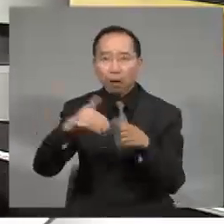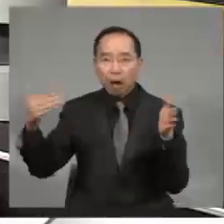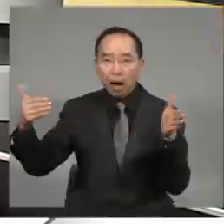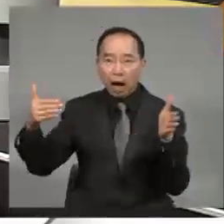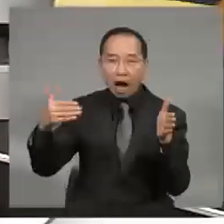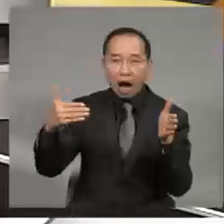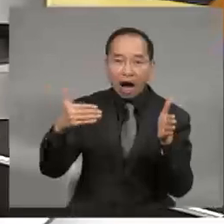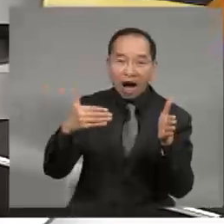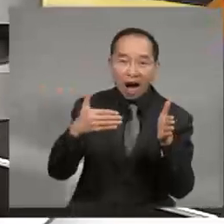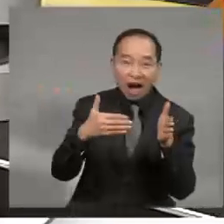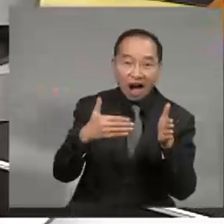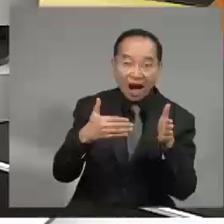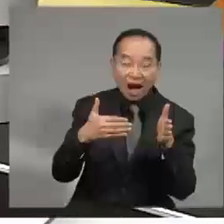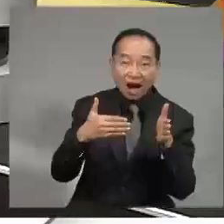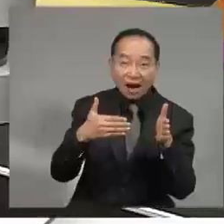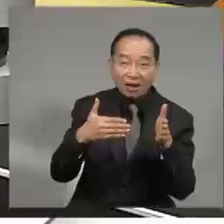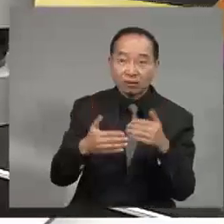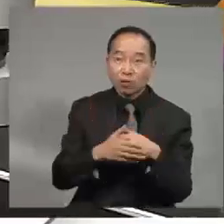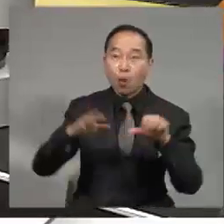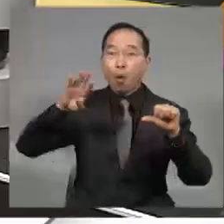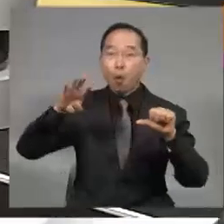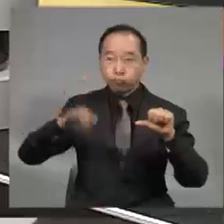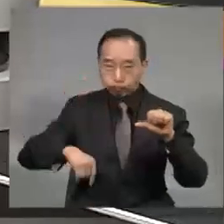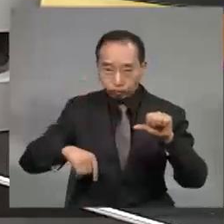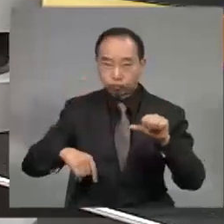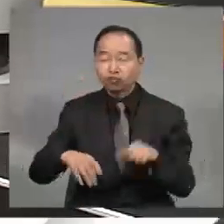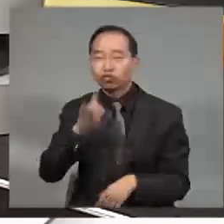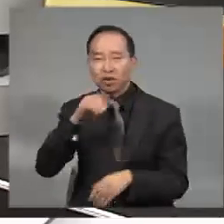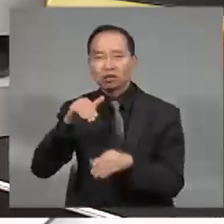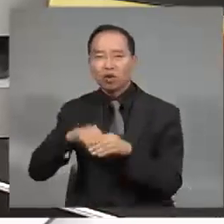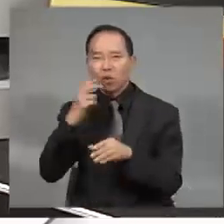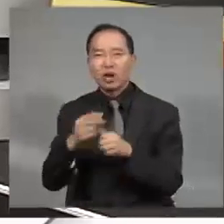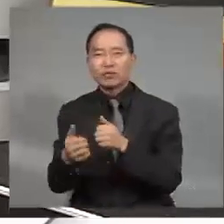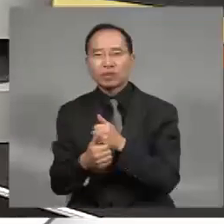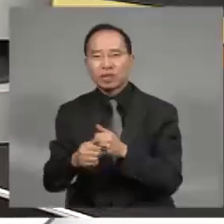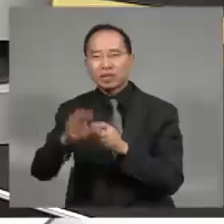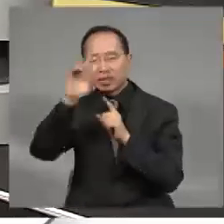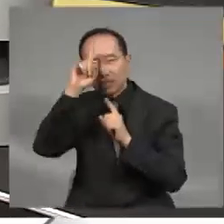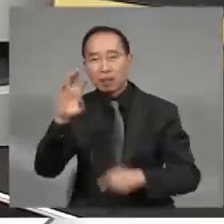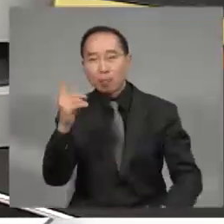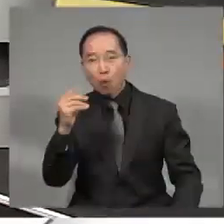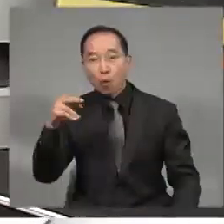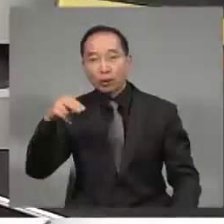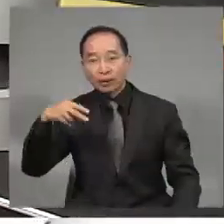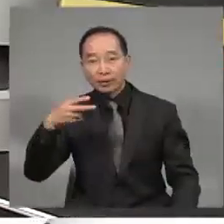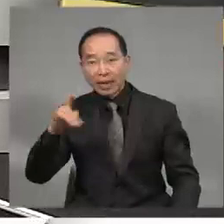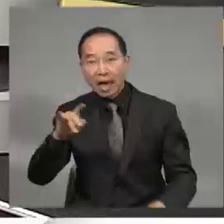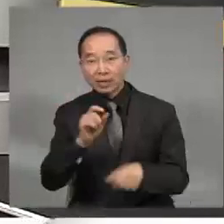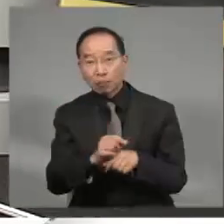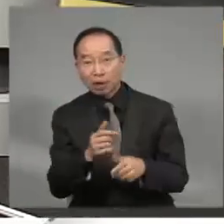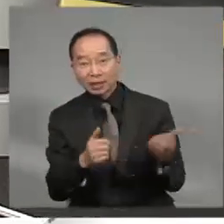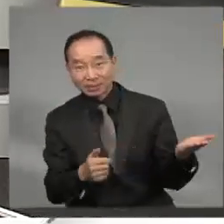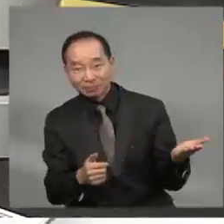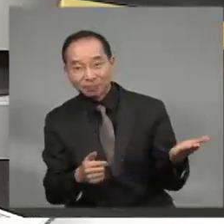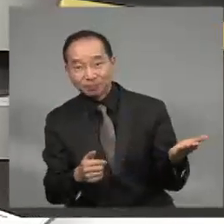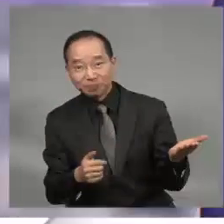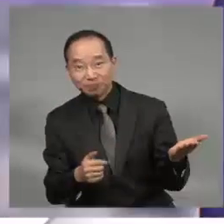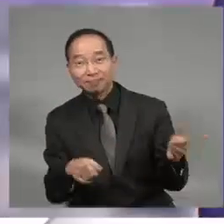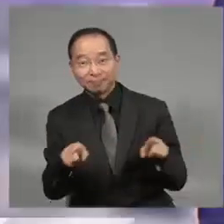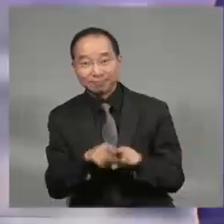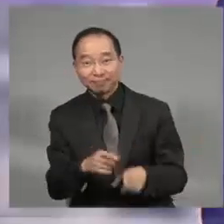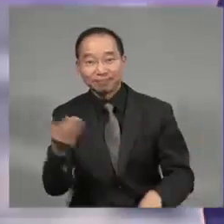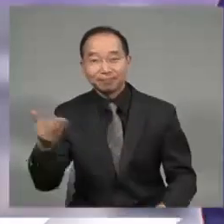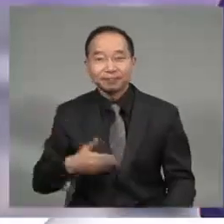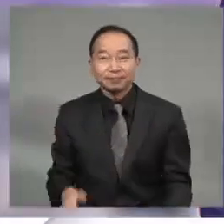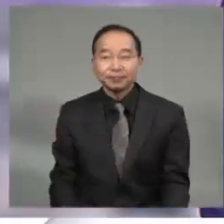남지 않았습니다. 5부에서도 역시 중앙선거관리위원회 이봄내 사무관님 함께해 주시겠습니다. 네.